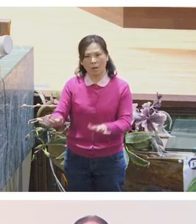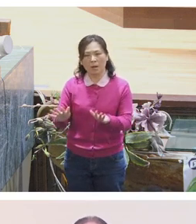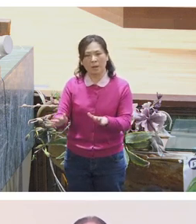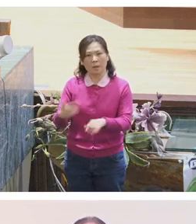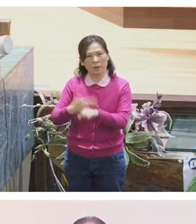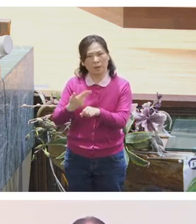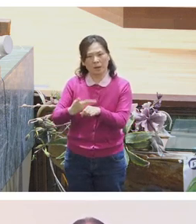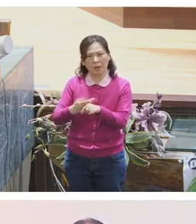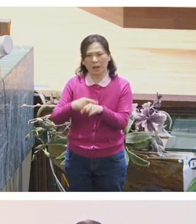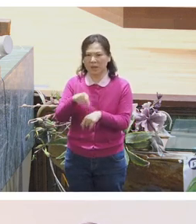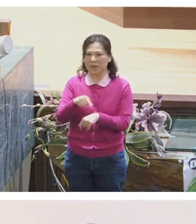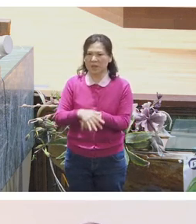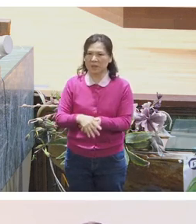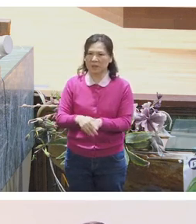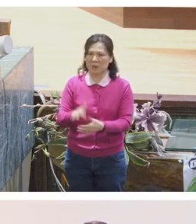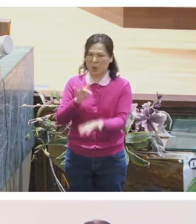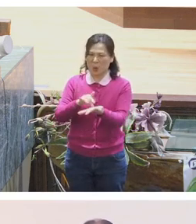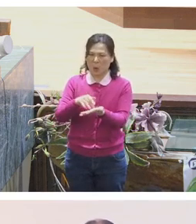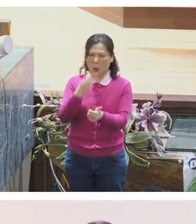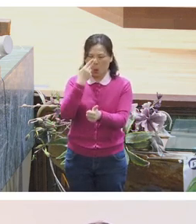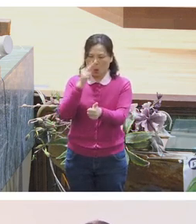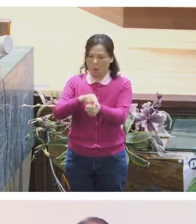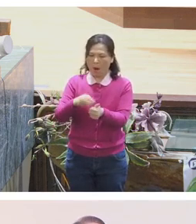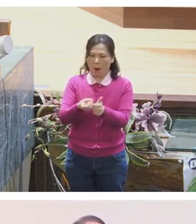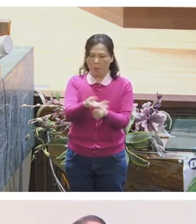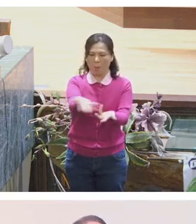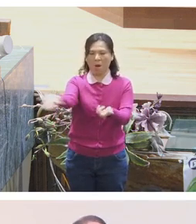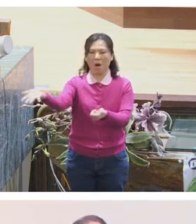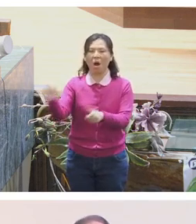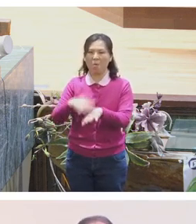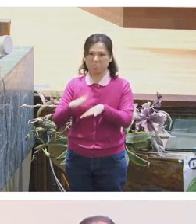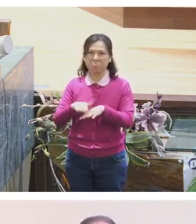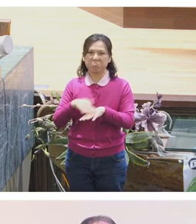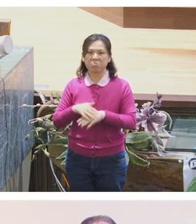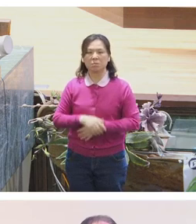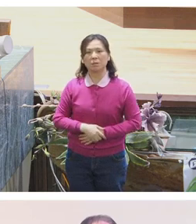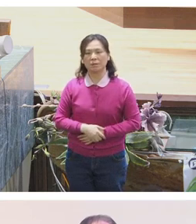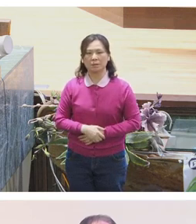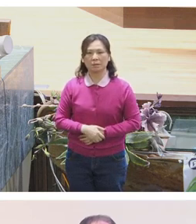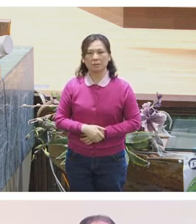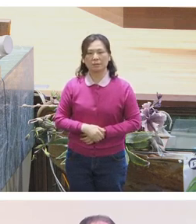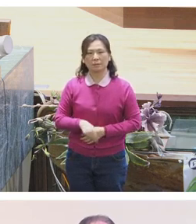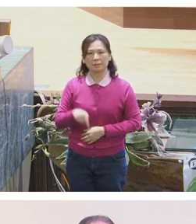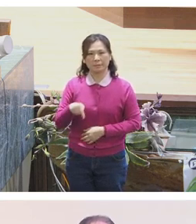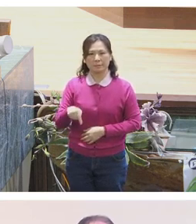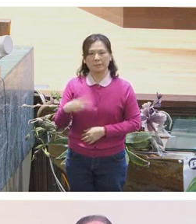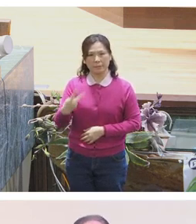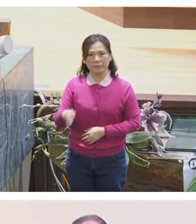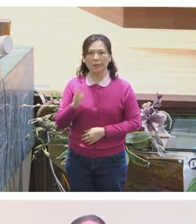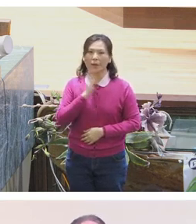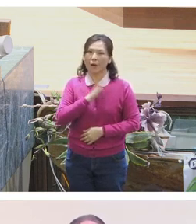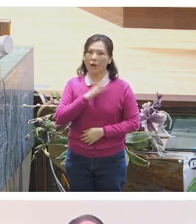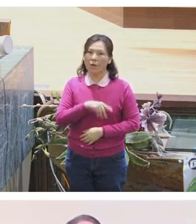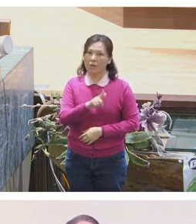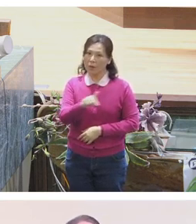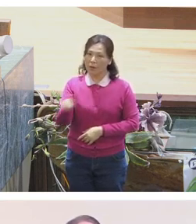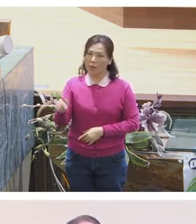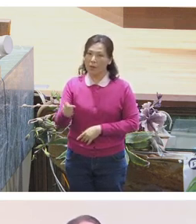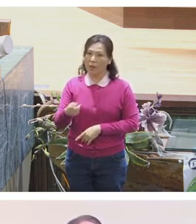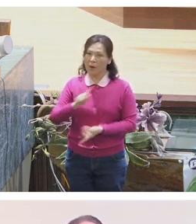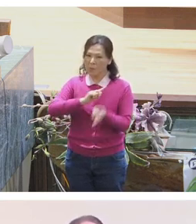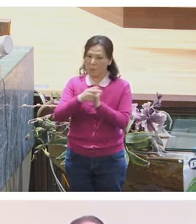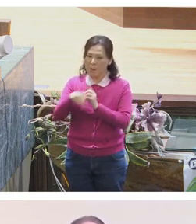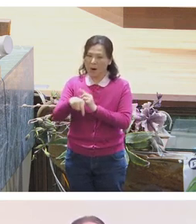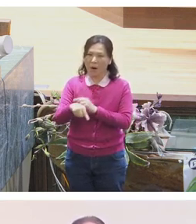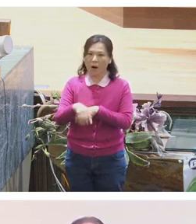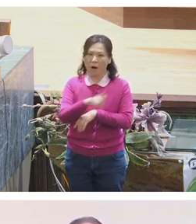其实是毒害更多的土地。那再来就是这些 事业废弃物变成产品以